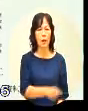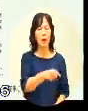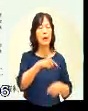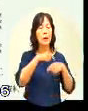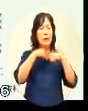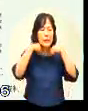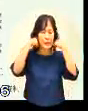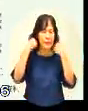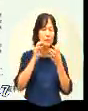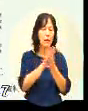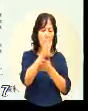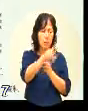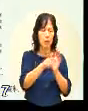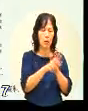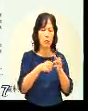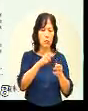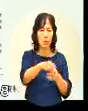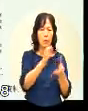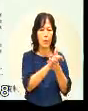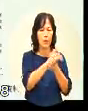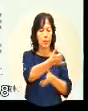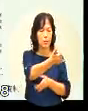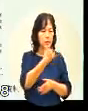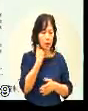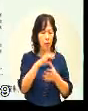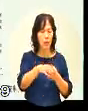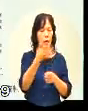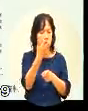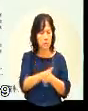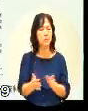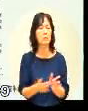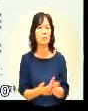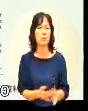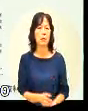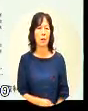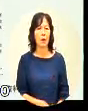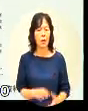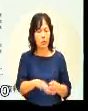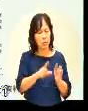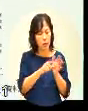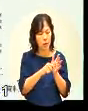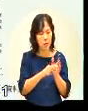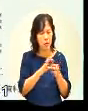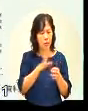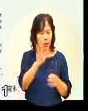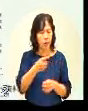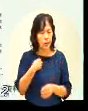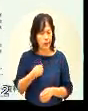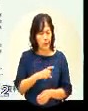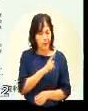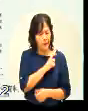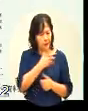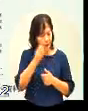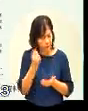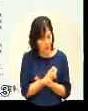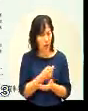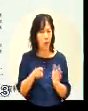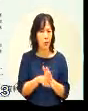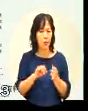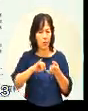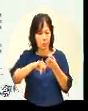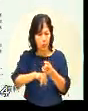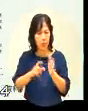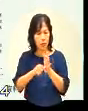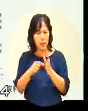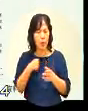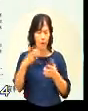后，那个同学他我这个朋友打电话给我说他自杀了。那我当下其实是有一点自责，说因为我跟他约的时间是我有